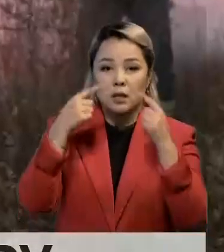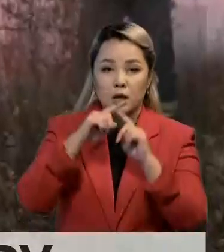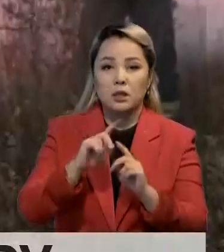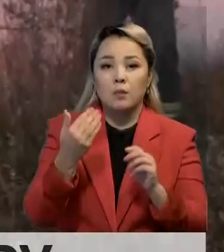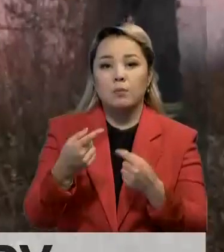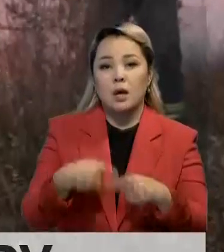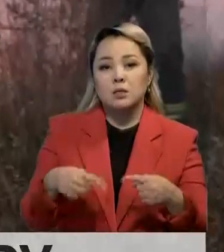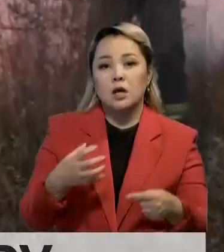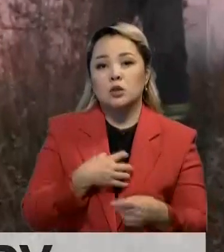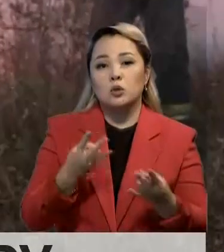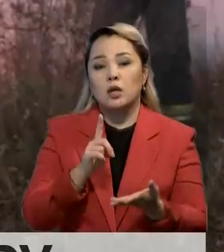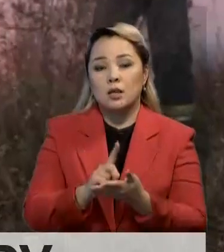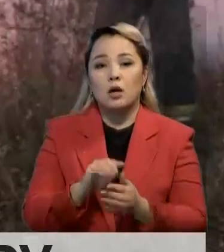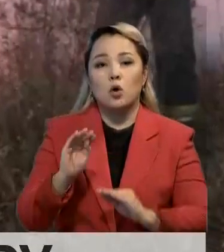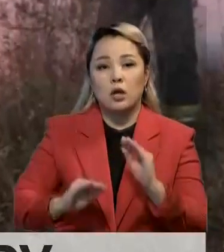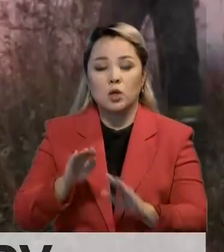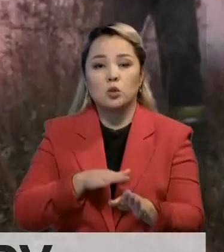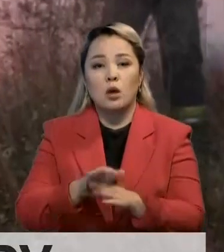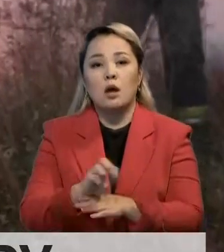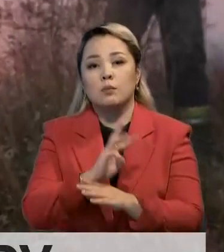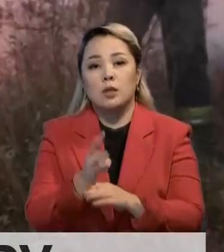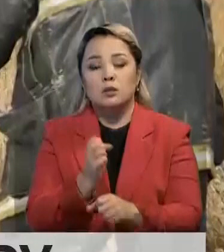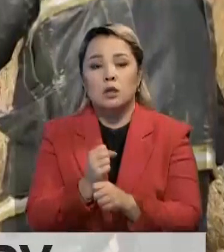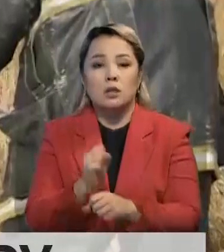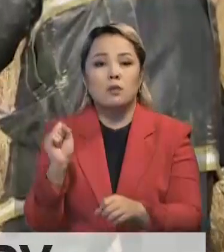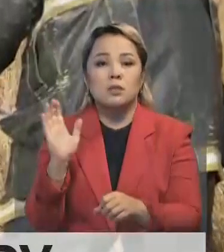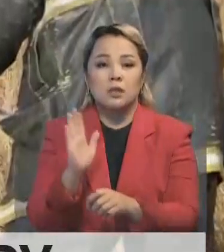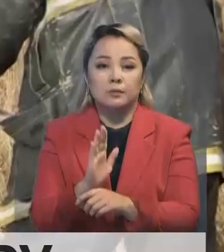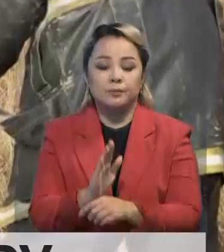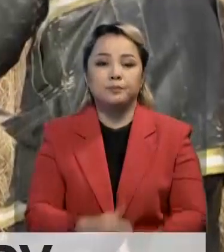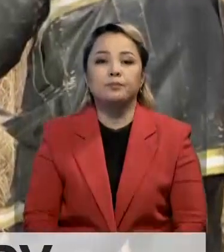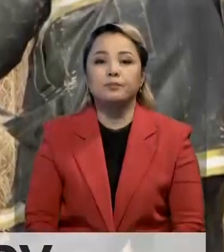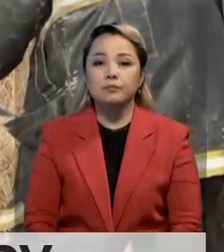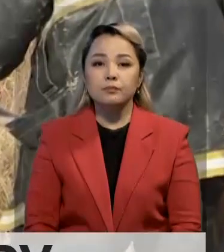және басқа да қажетті құрал жабдықтармен толық қамтамасыз етуді тапсырды.